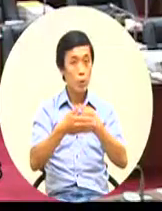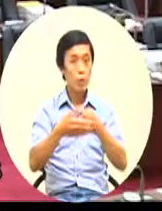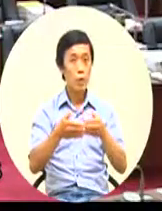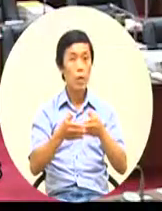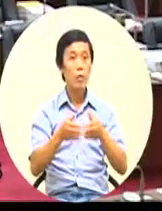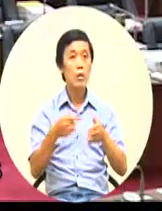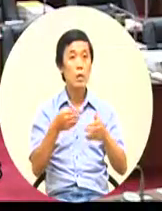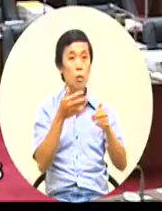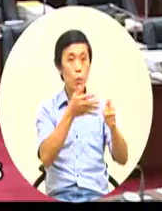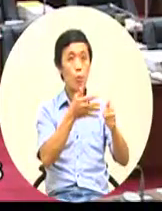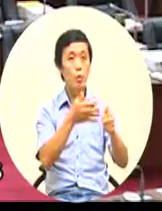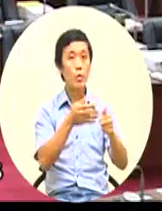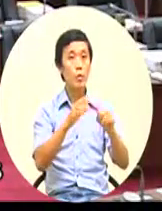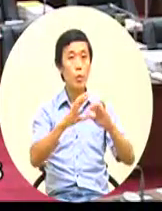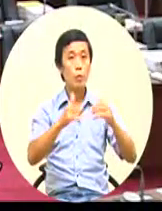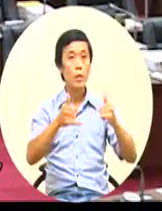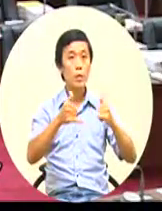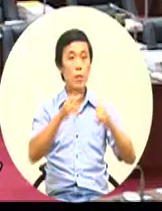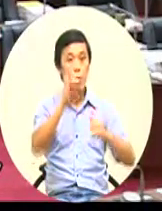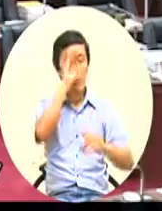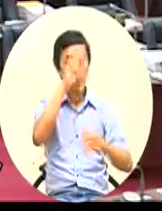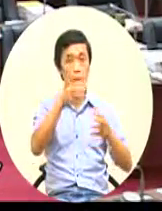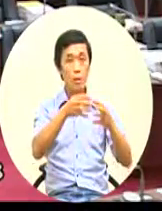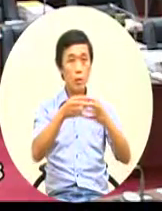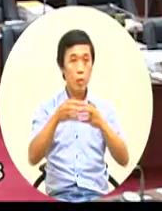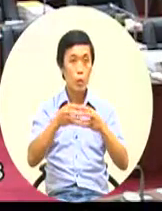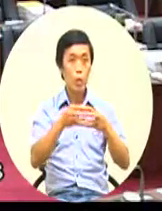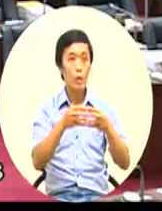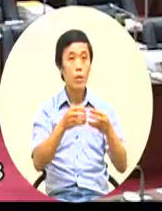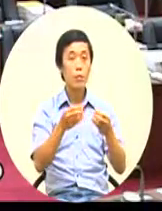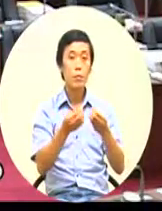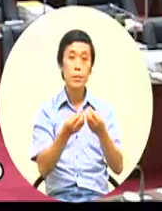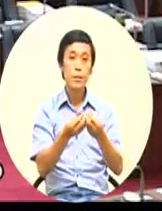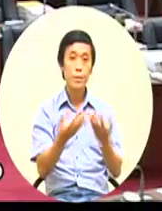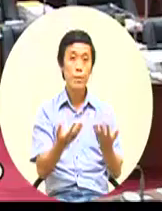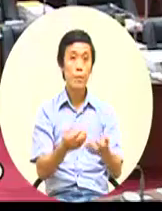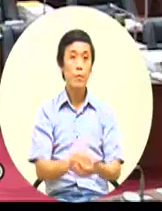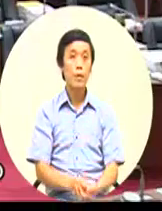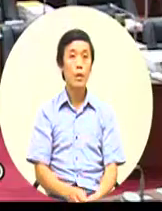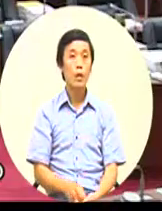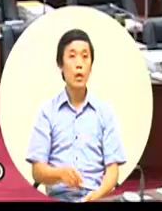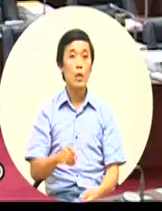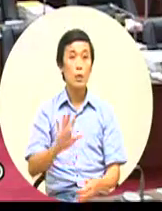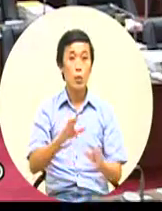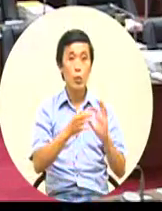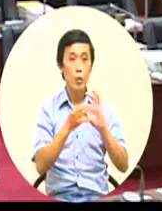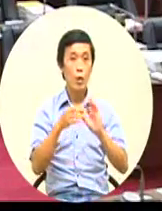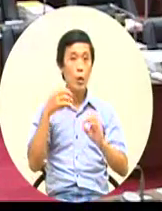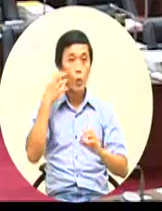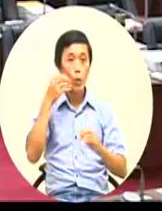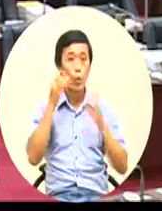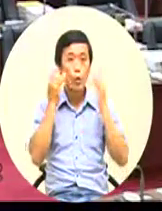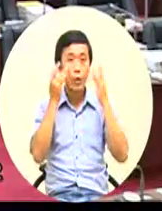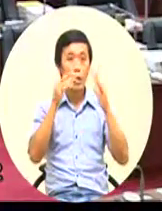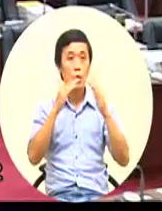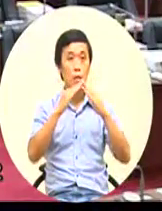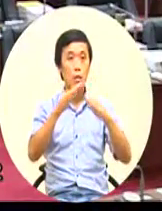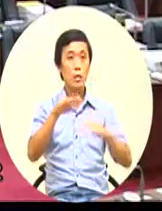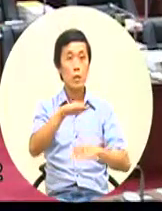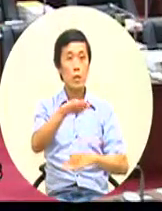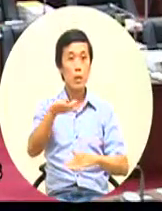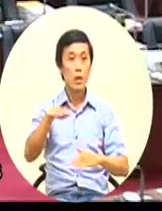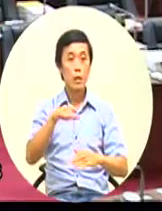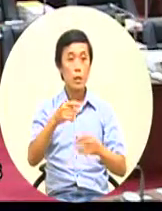是，我们会将您的意见转达。 关于果菜市场啊，冇人来盯紧